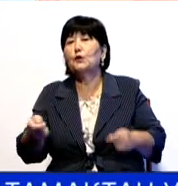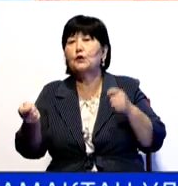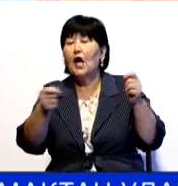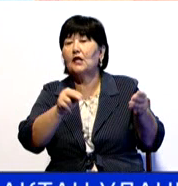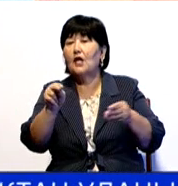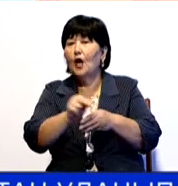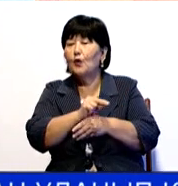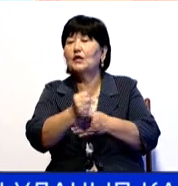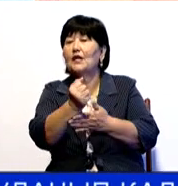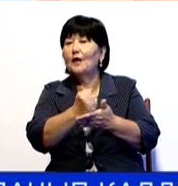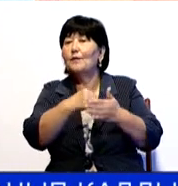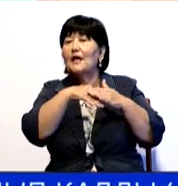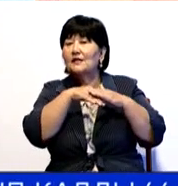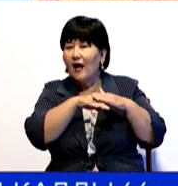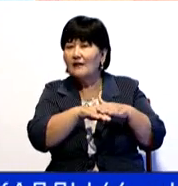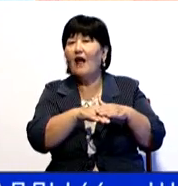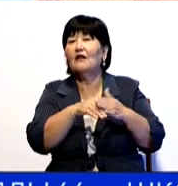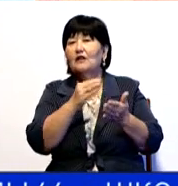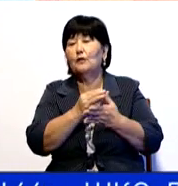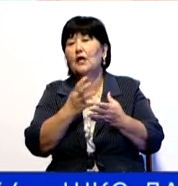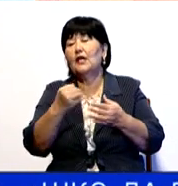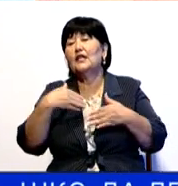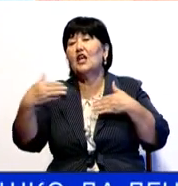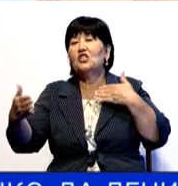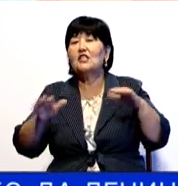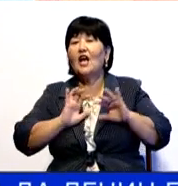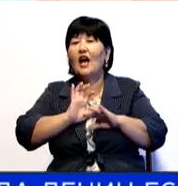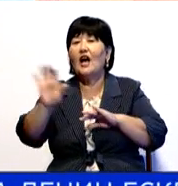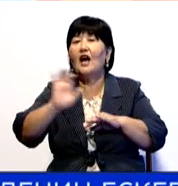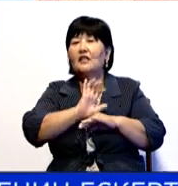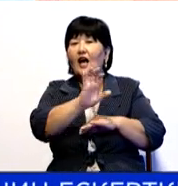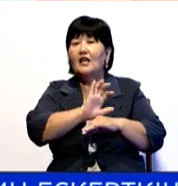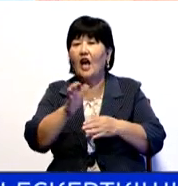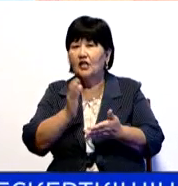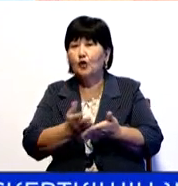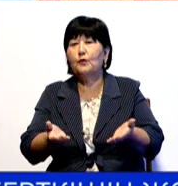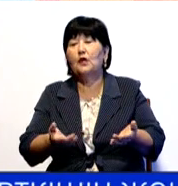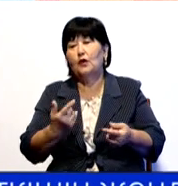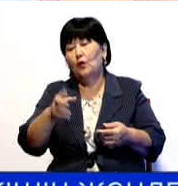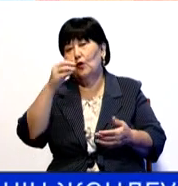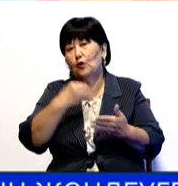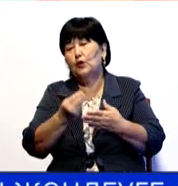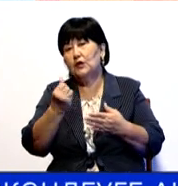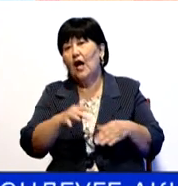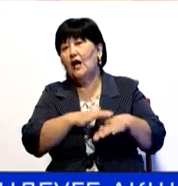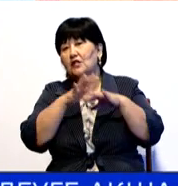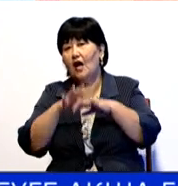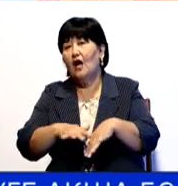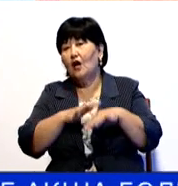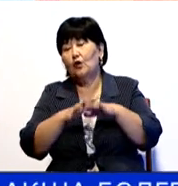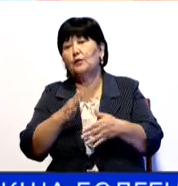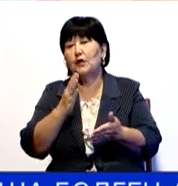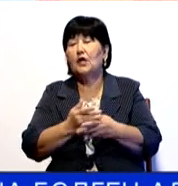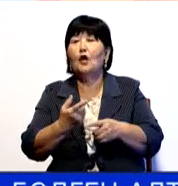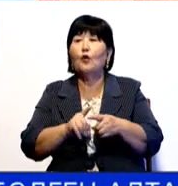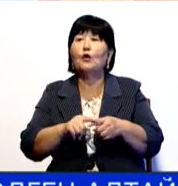өңделіп, сақталып, енді жан жаққа таратылып, жосылды әлгі бюджетке сол ақша құйылып жатты.